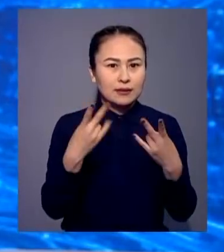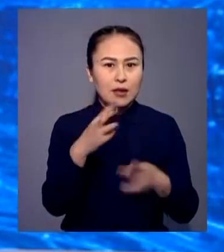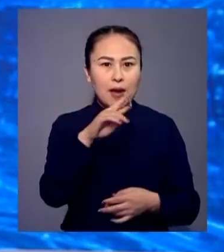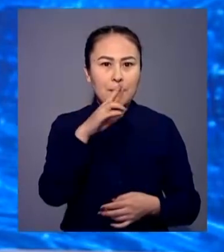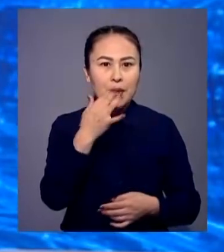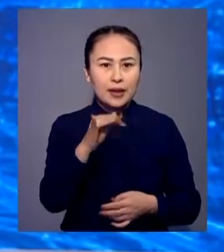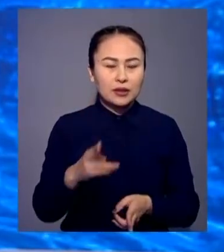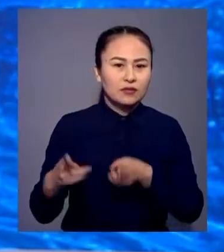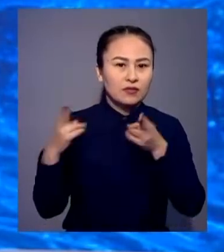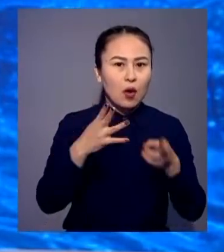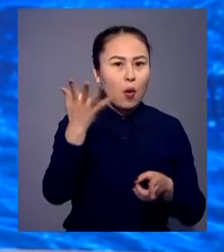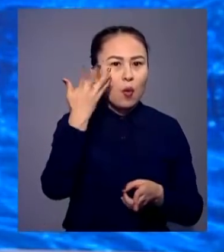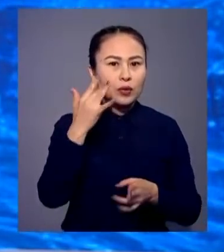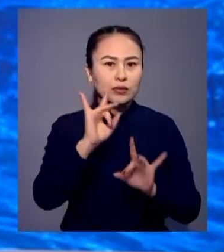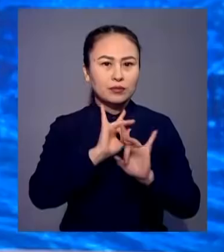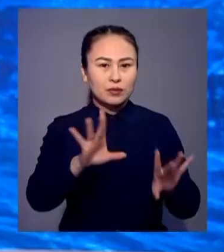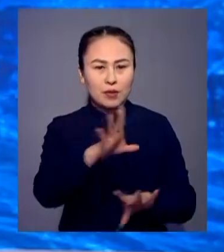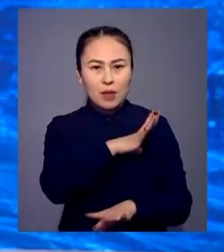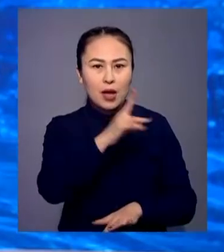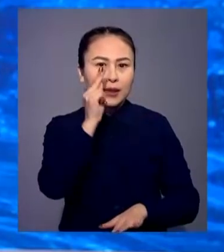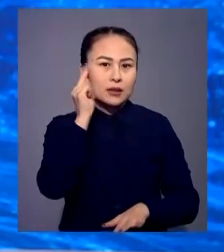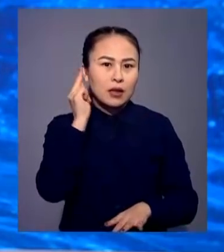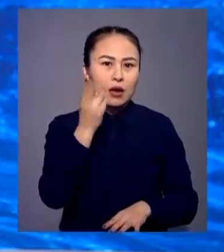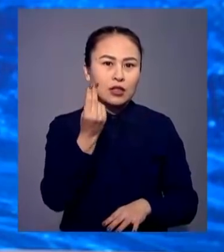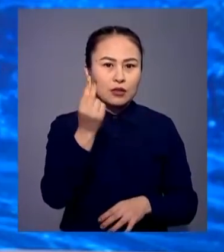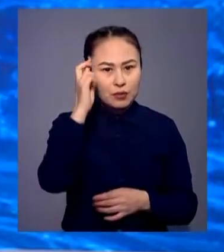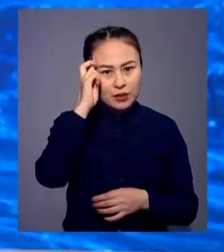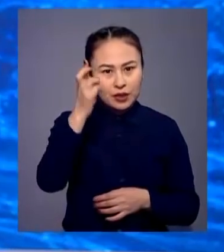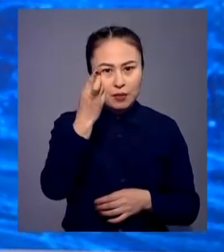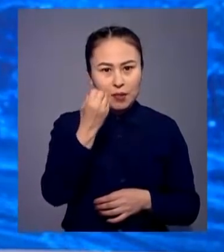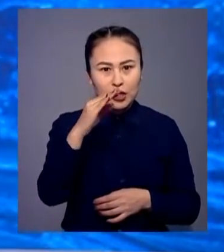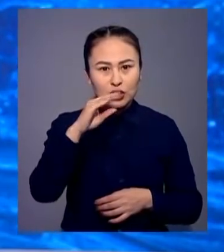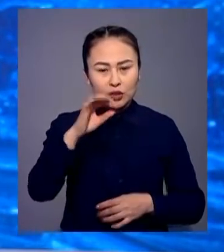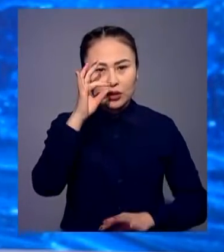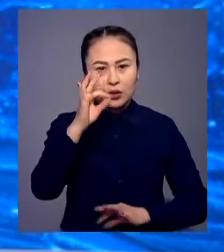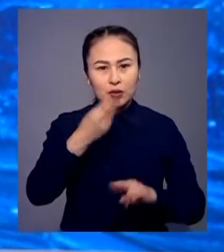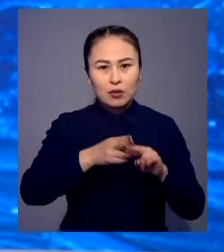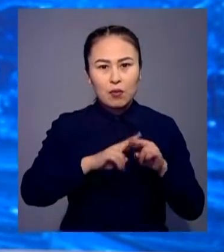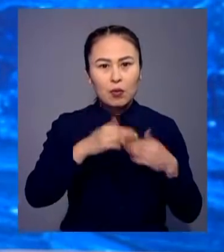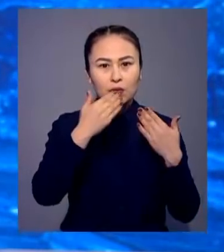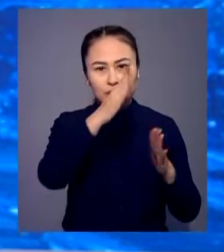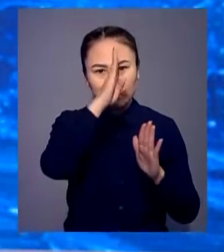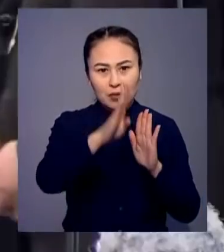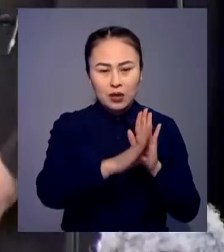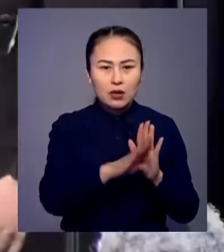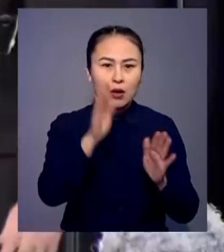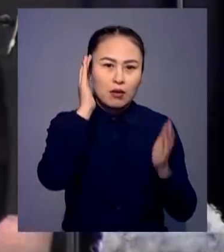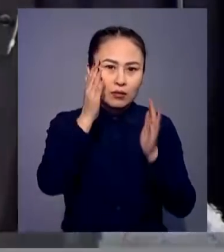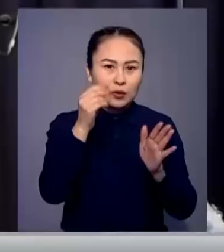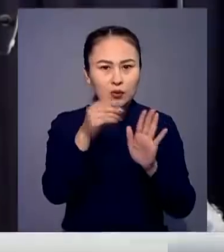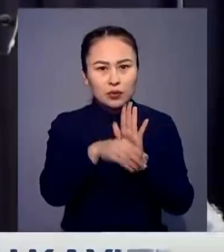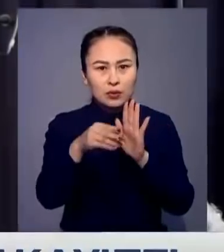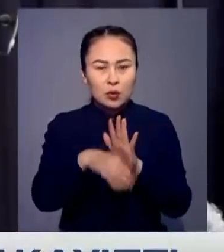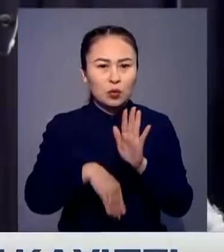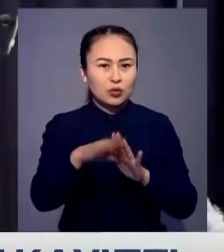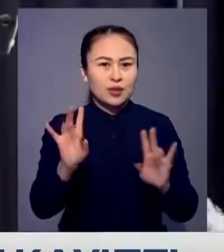айтқан. Оның сөзіне сенсе, Қытай қаржысы мемлекеттің Бейжіңге тәуелді болуына әкеліп, сыбайлас жемқорлықты тудырады және құқық